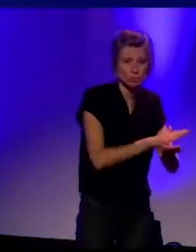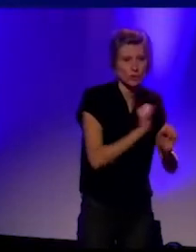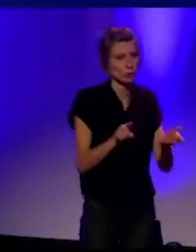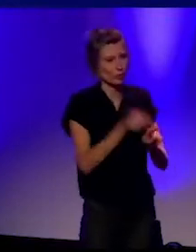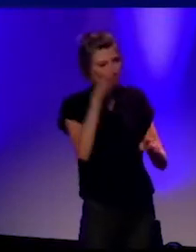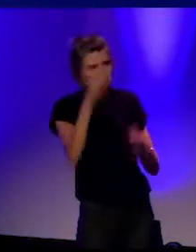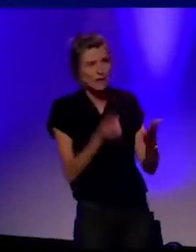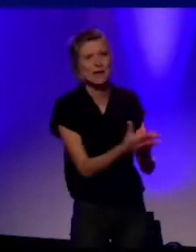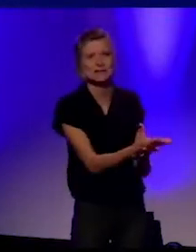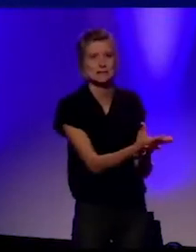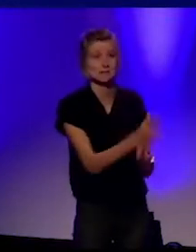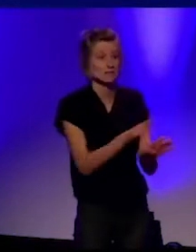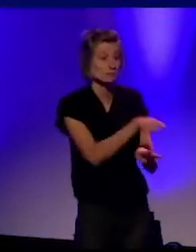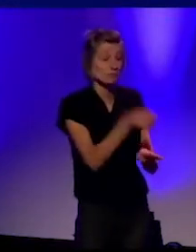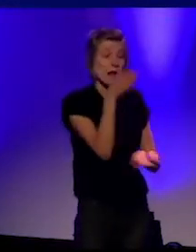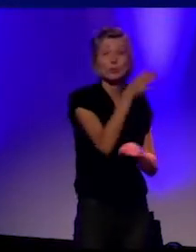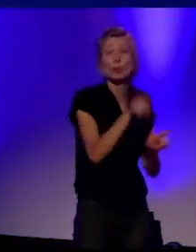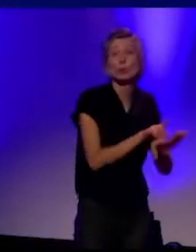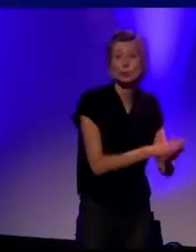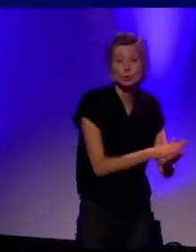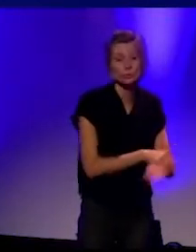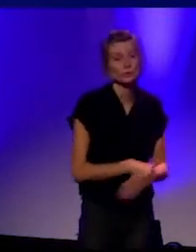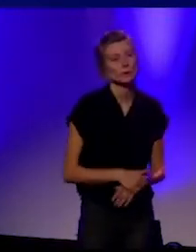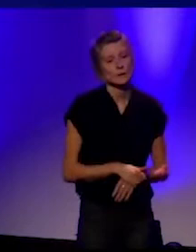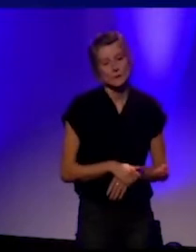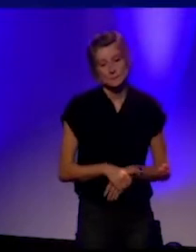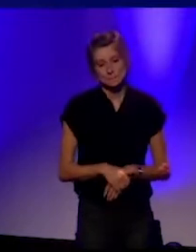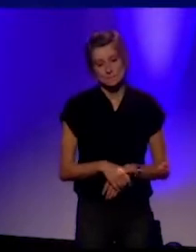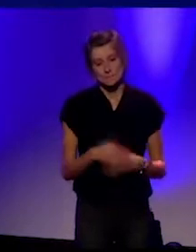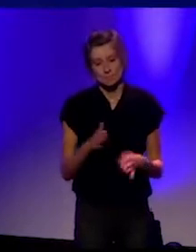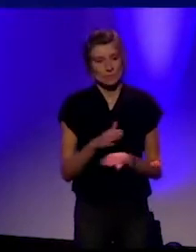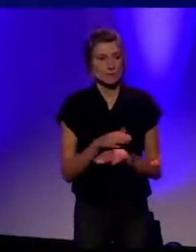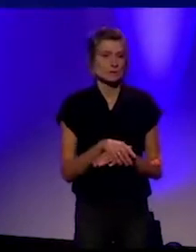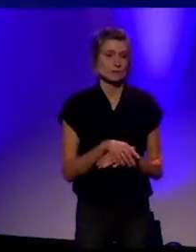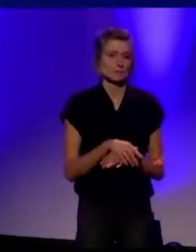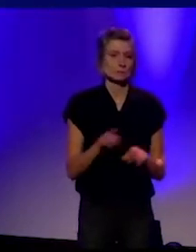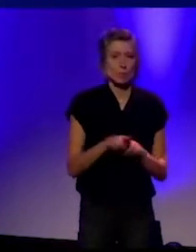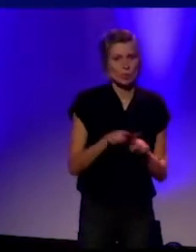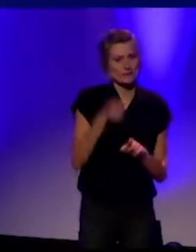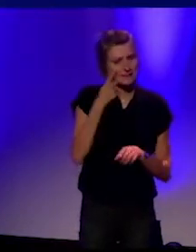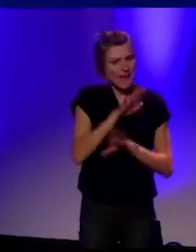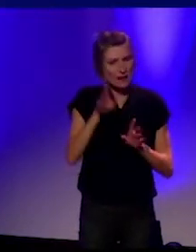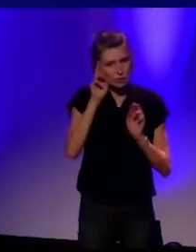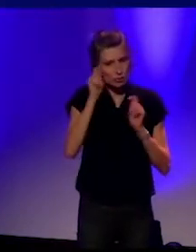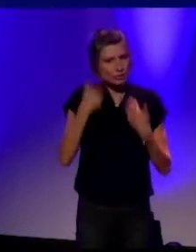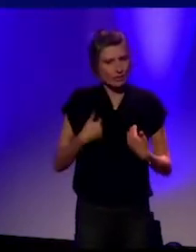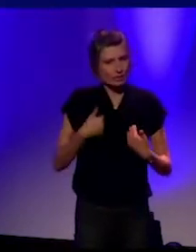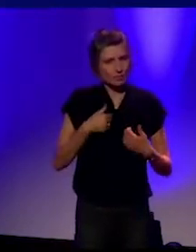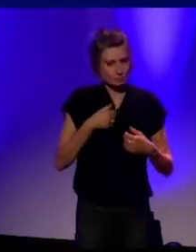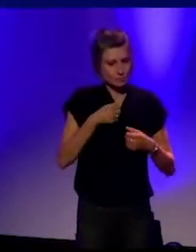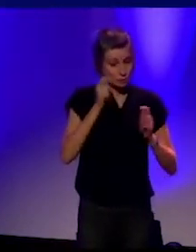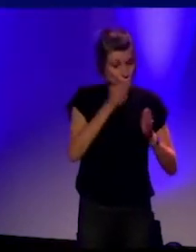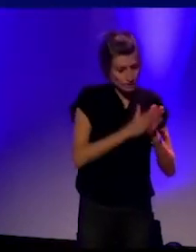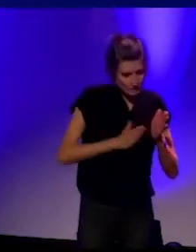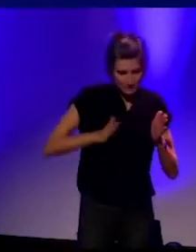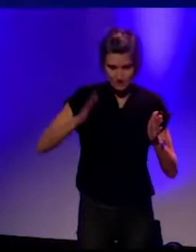doel. Elke student in de loop van haar of zijn academische studie een betekenis en maatschappelijke ervaring geven.